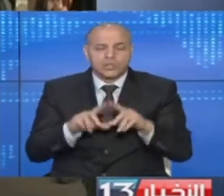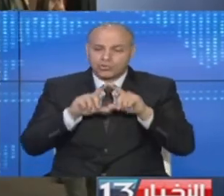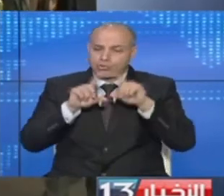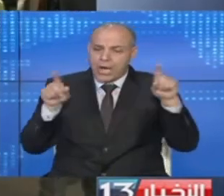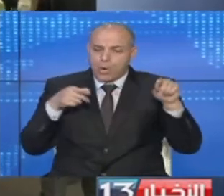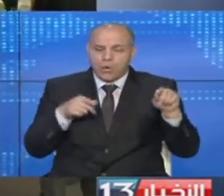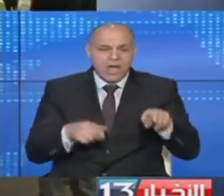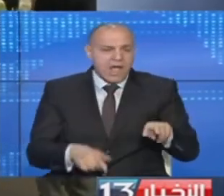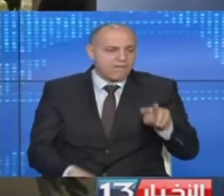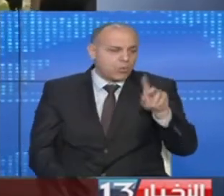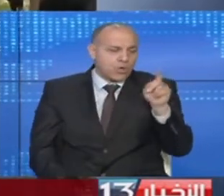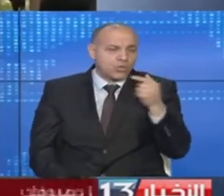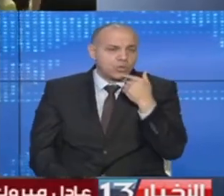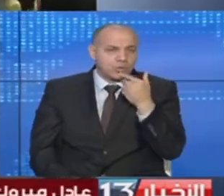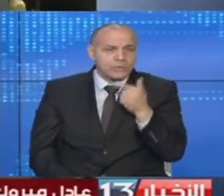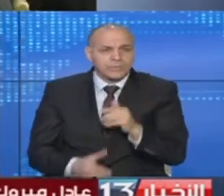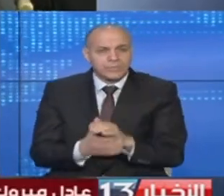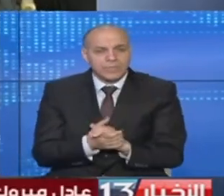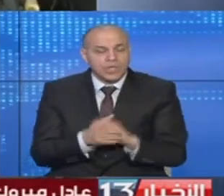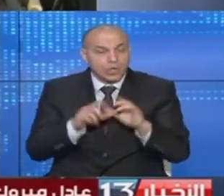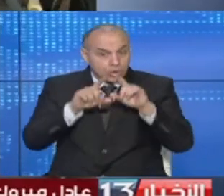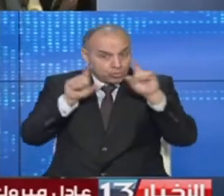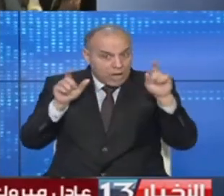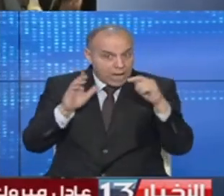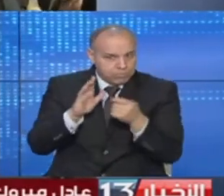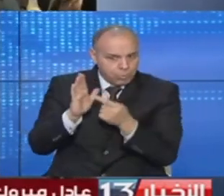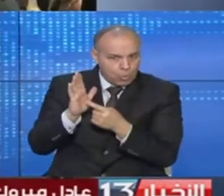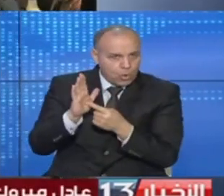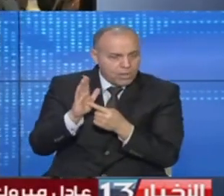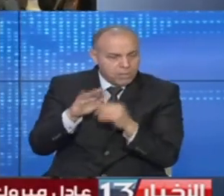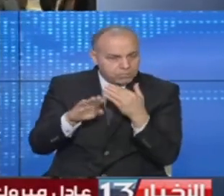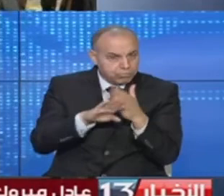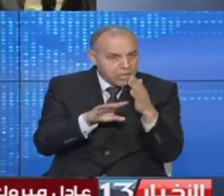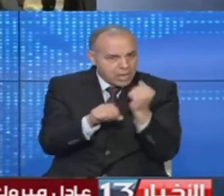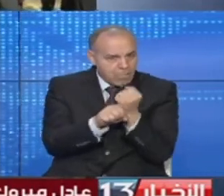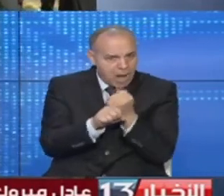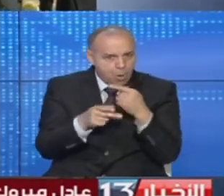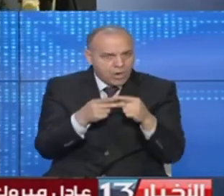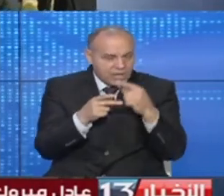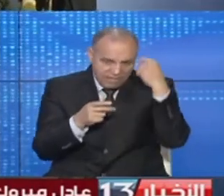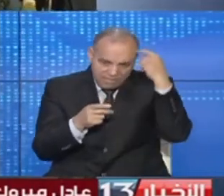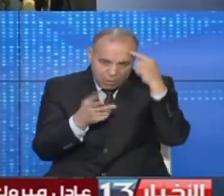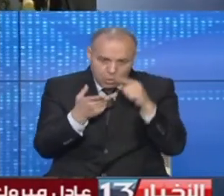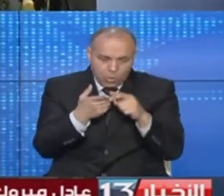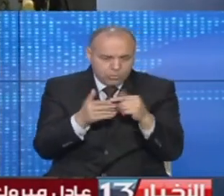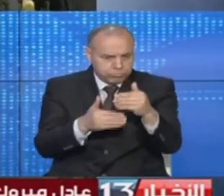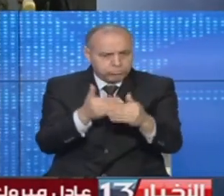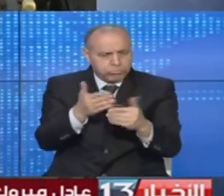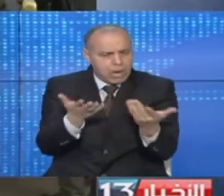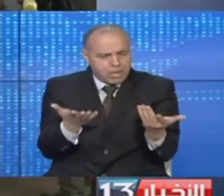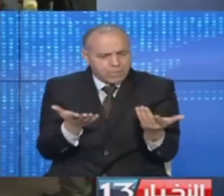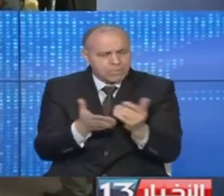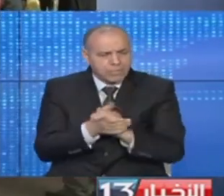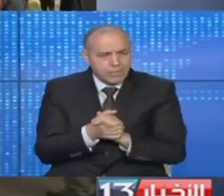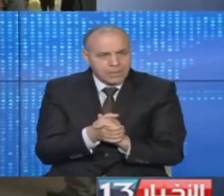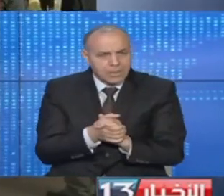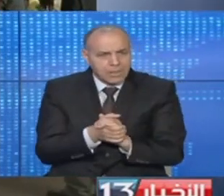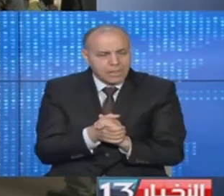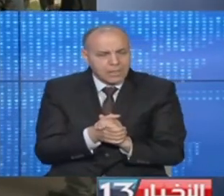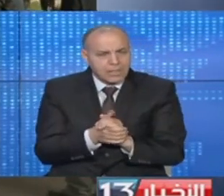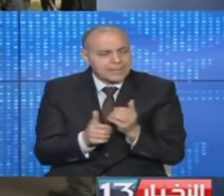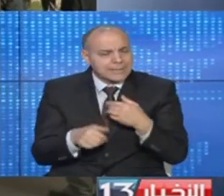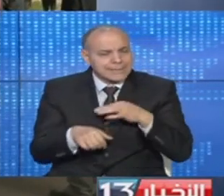معنا 2021 هو شعار معنا الإنجاز، احنا نخرطوا في التمشي هذايا اللي تقوده